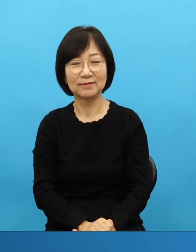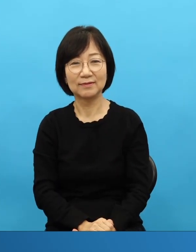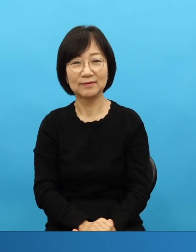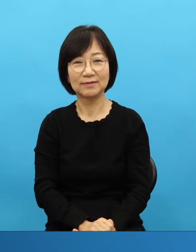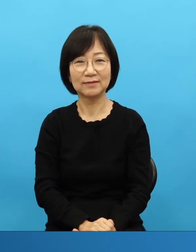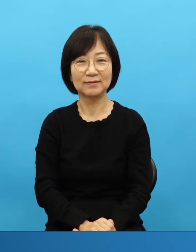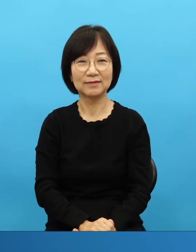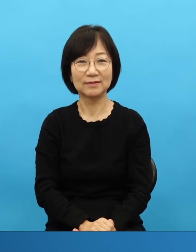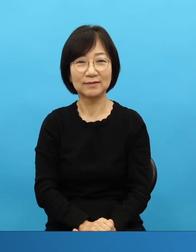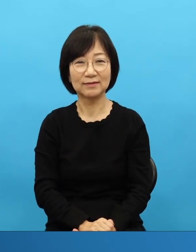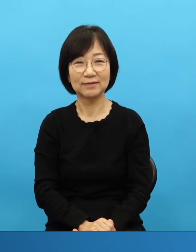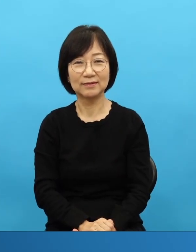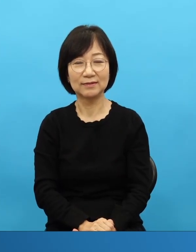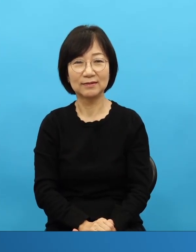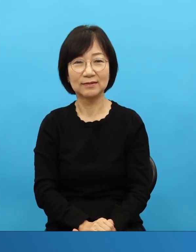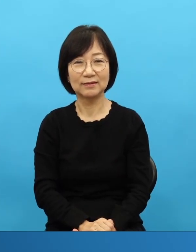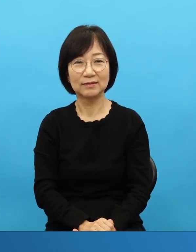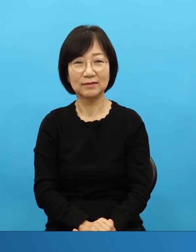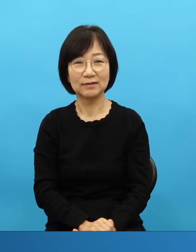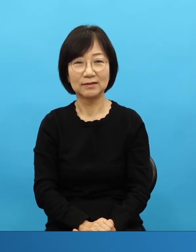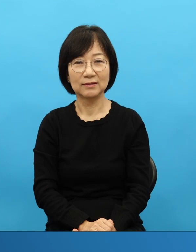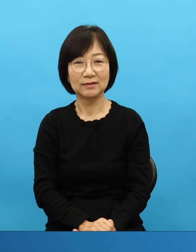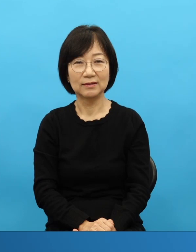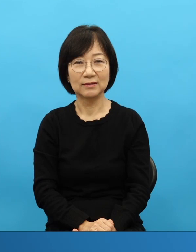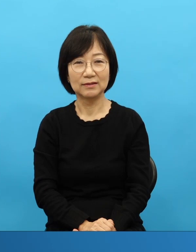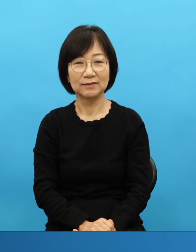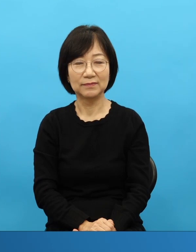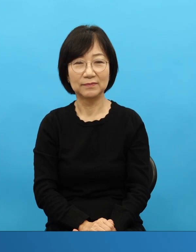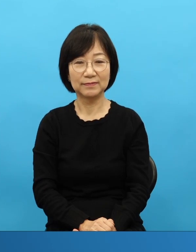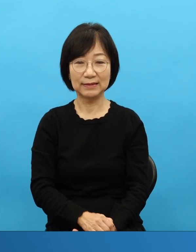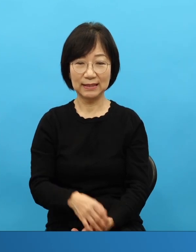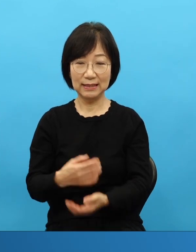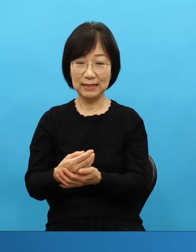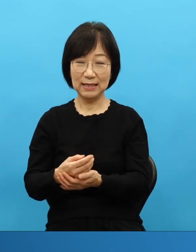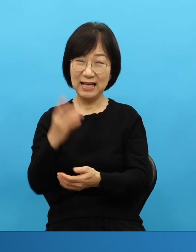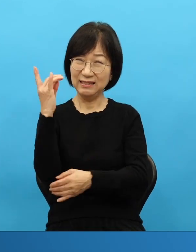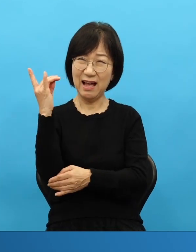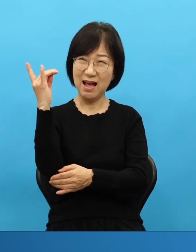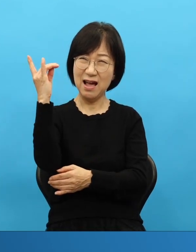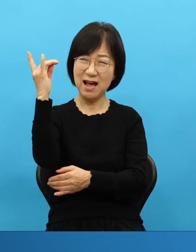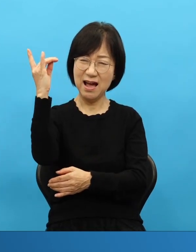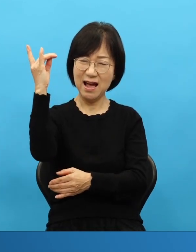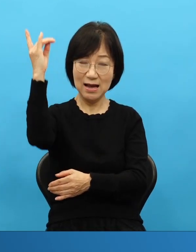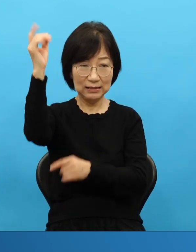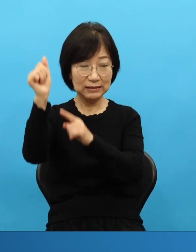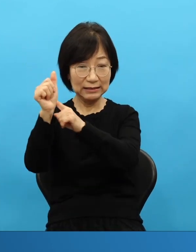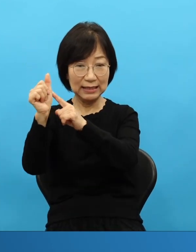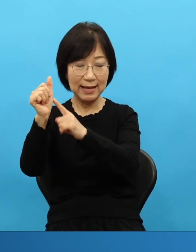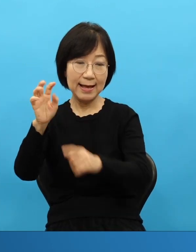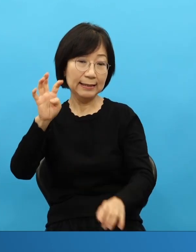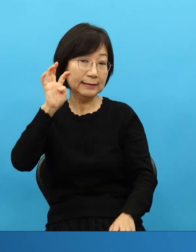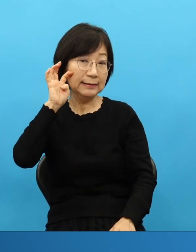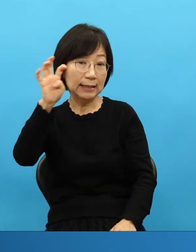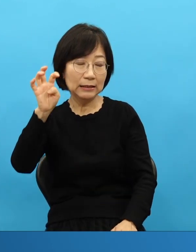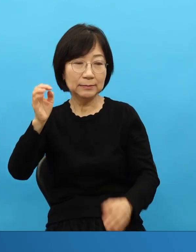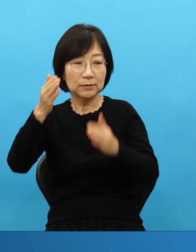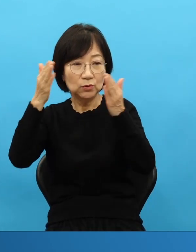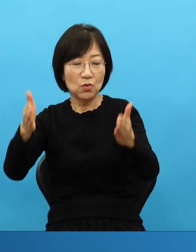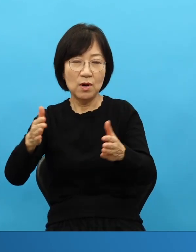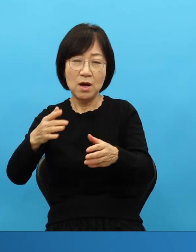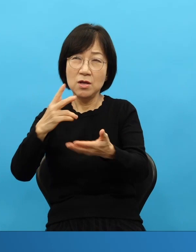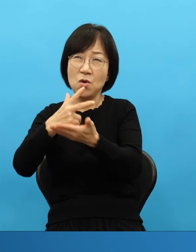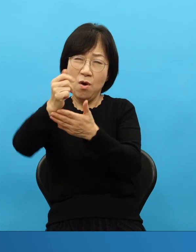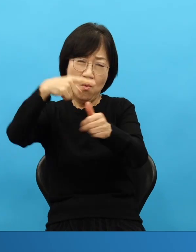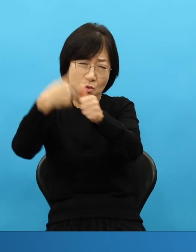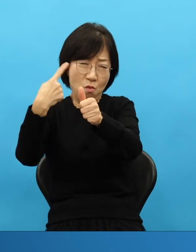다윗이 40일 동안 여호와를 조롱하던 골리앗 목을 잘라 들고 And this David, he beheaded the head of Goliath that was mocking God